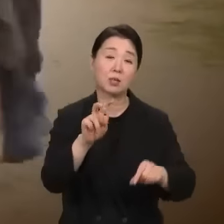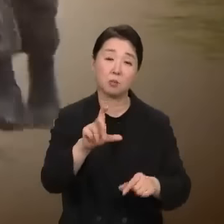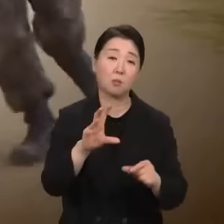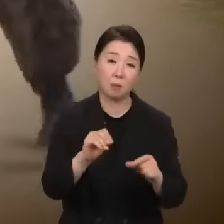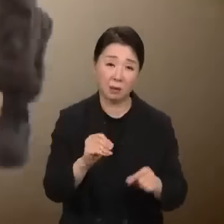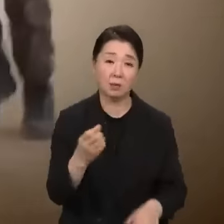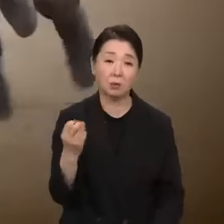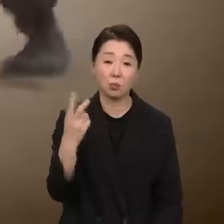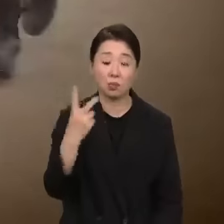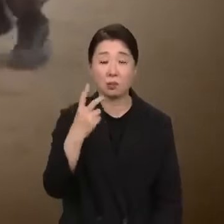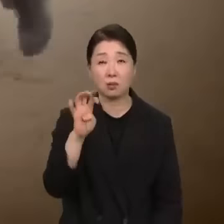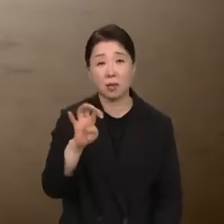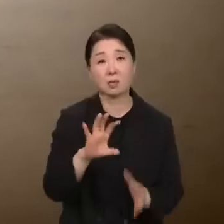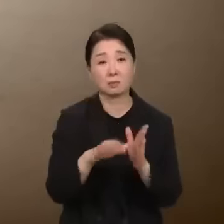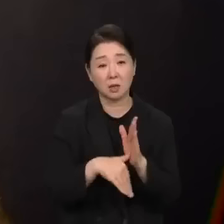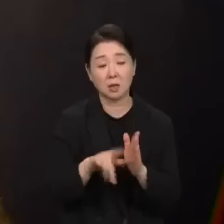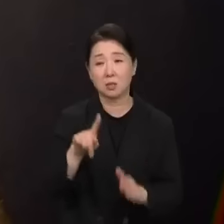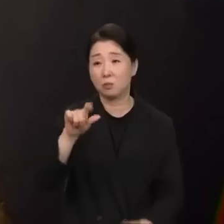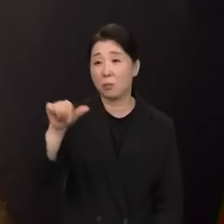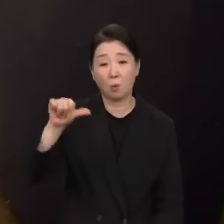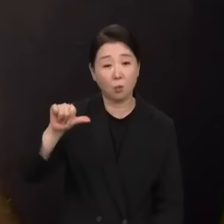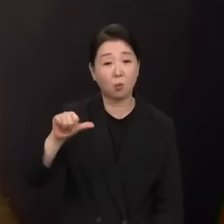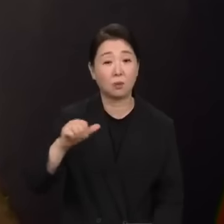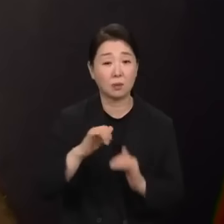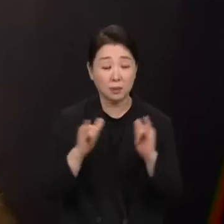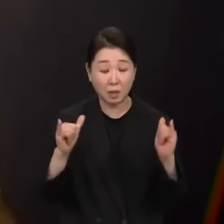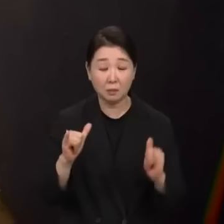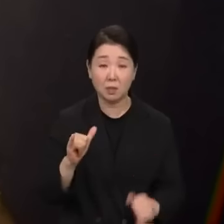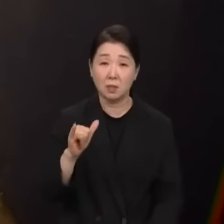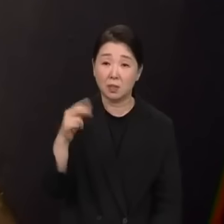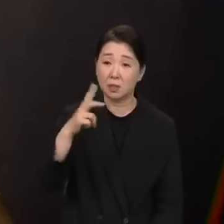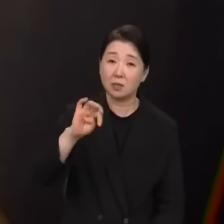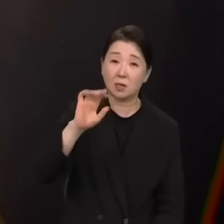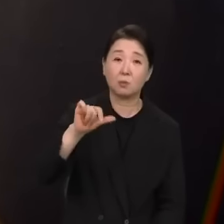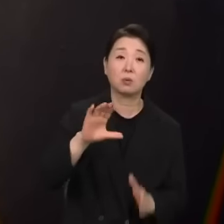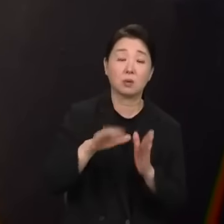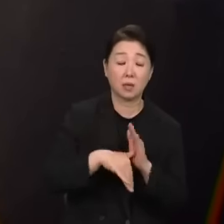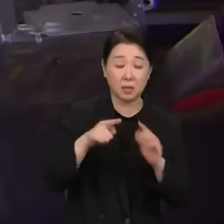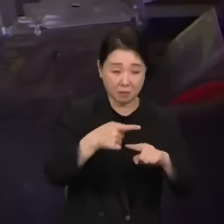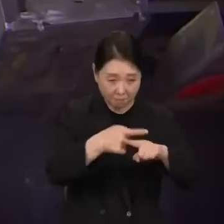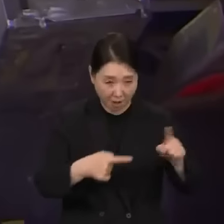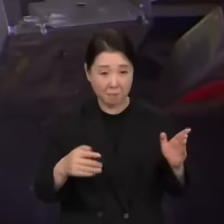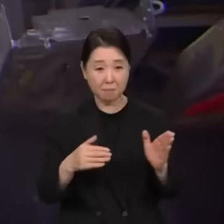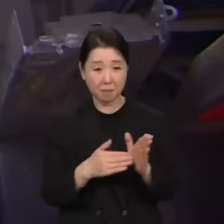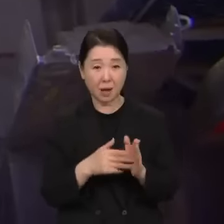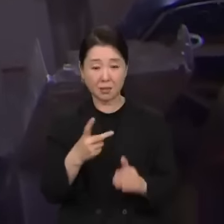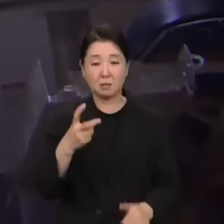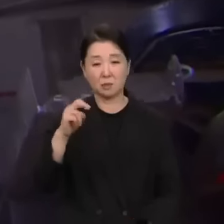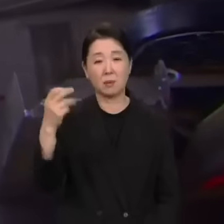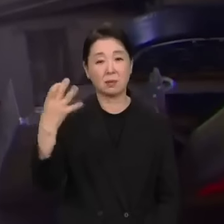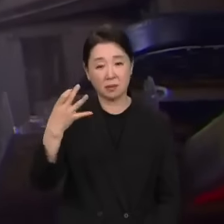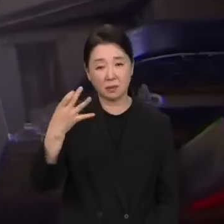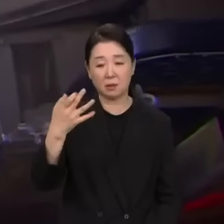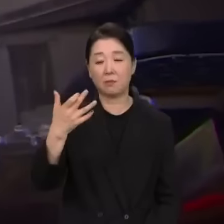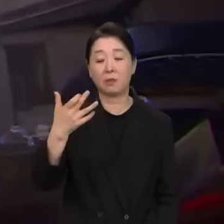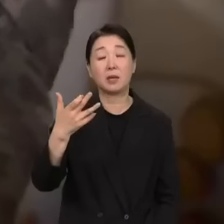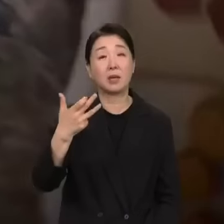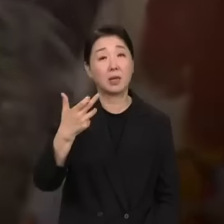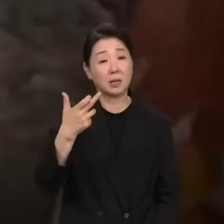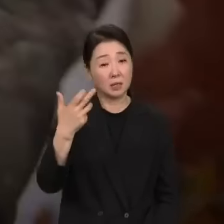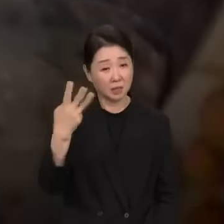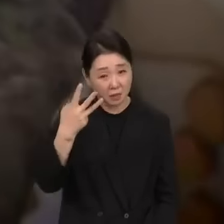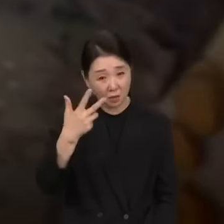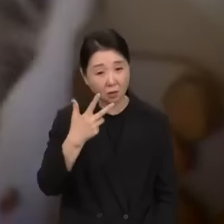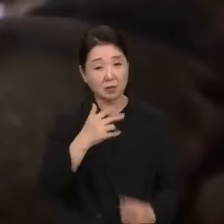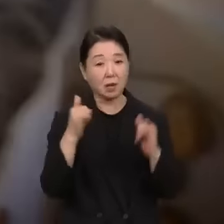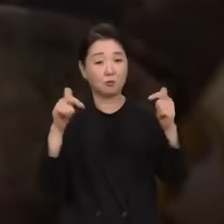명에서 2040년 15만 5천 명, 2045년에는 현재의 절반 수준인 12만 7천 명으로 떨어질 것으로